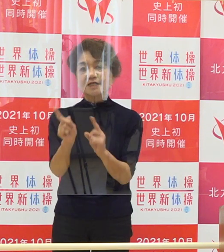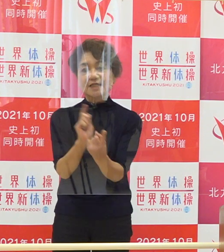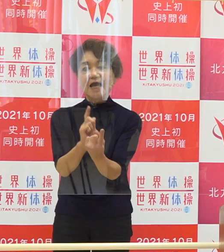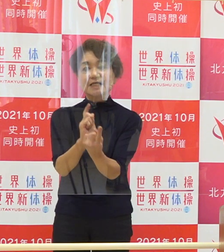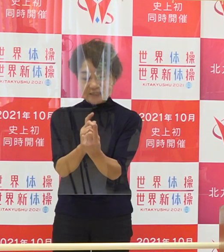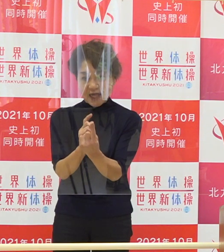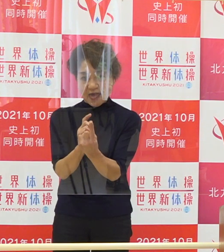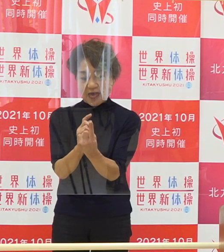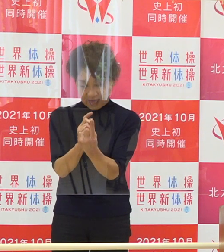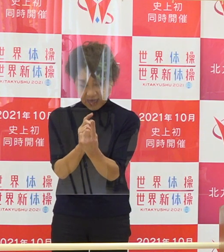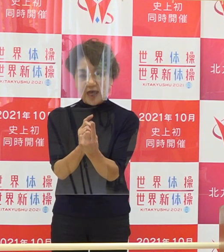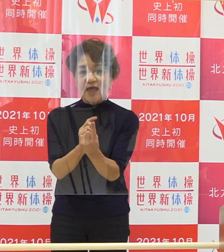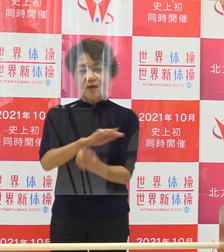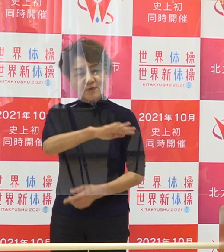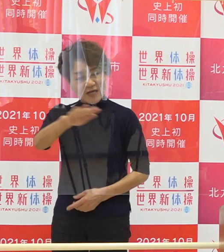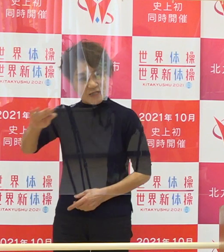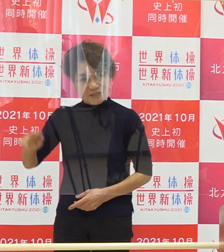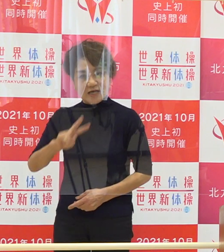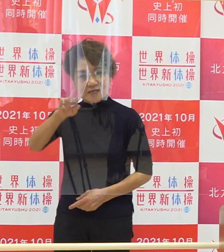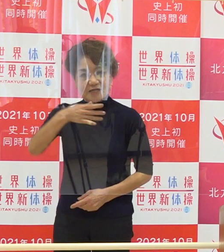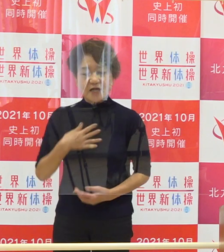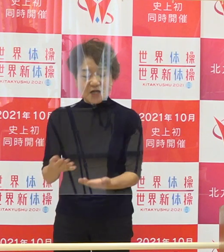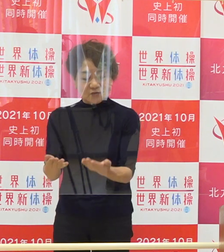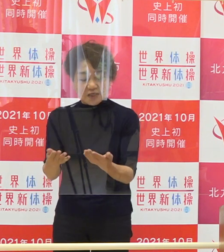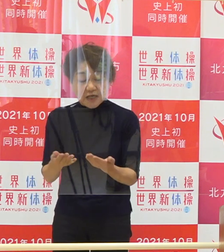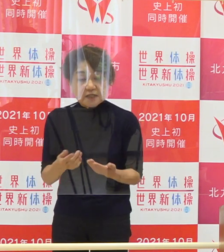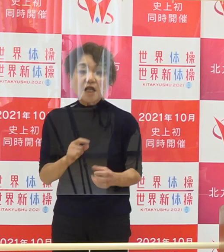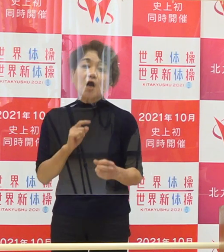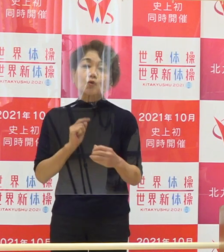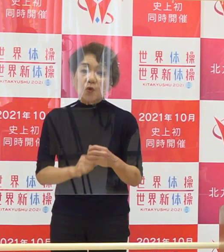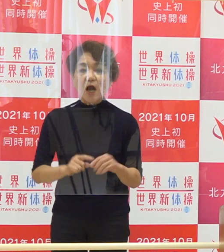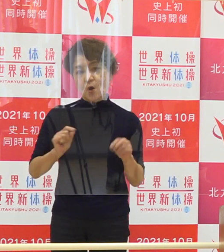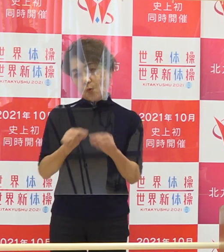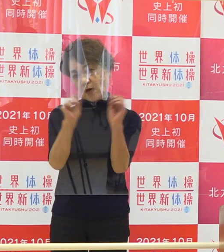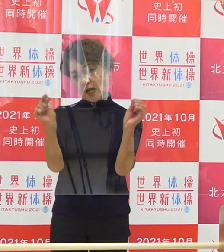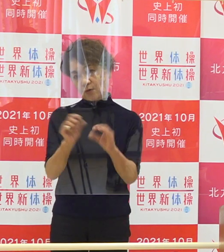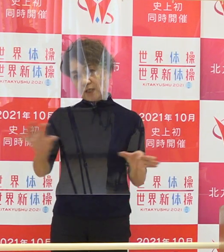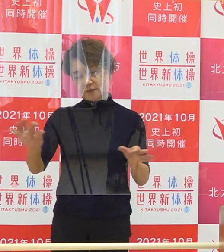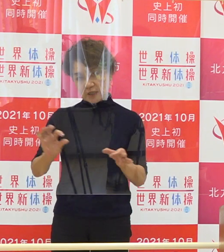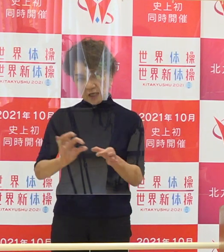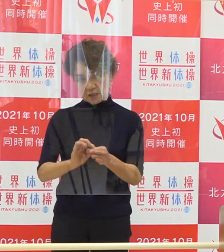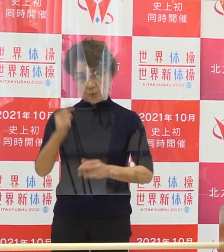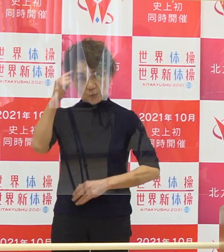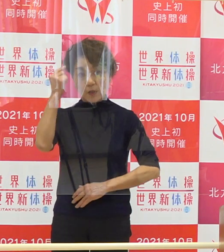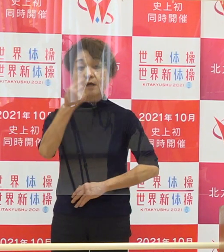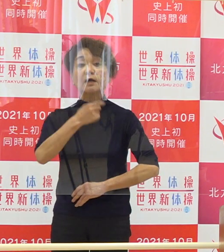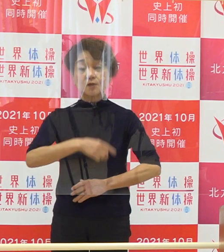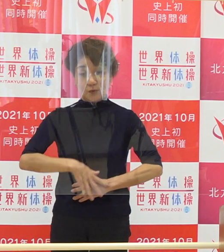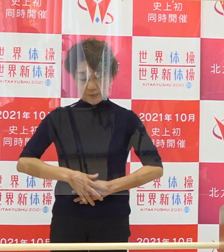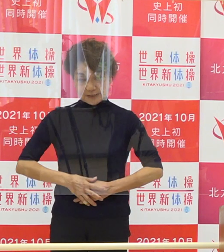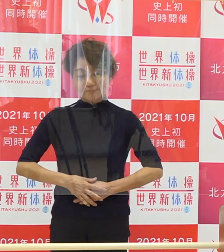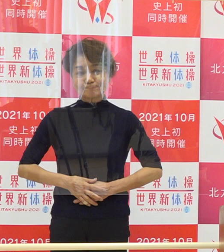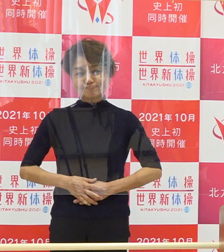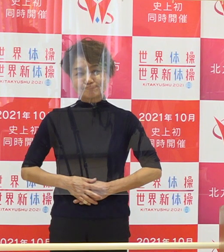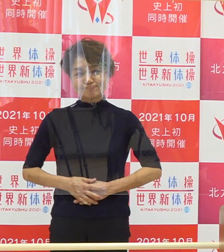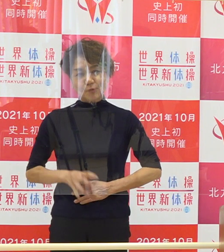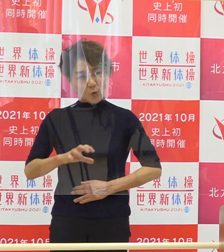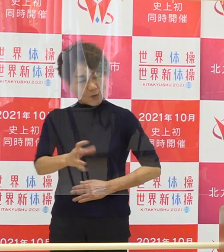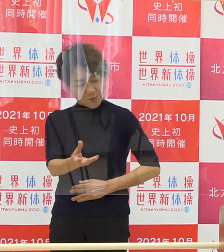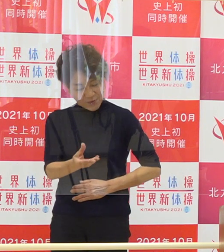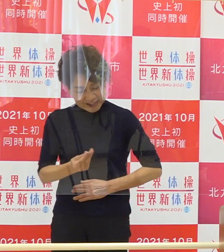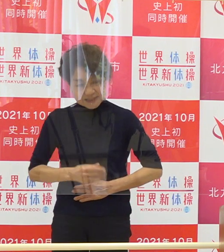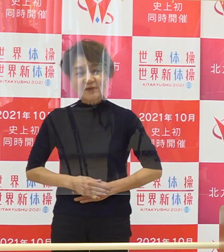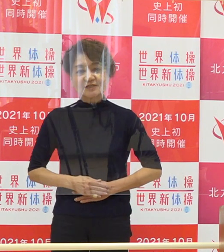民の皆様にご理解をいただいたことが、今回の結果につながったものと考えております。この場をお借りいたしま